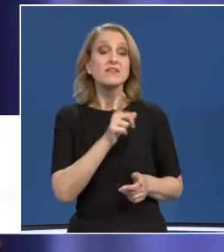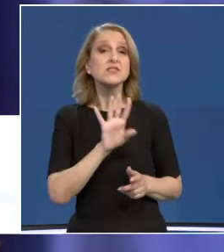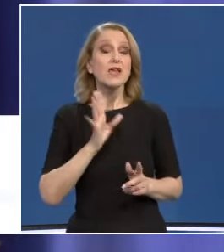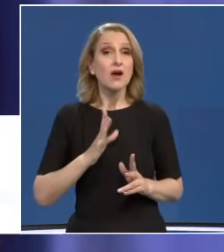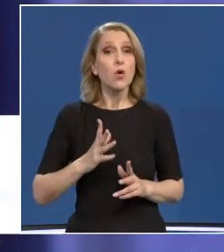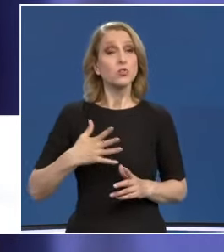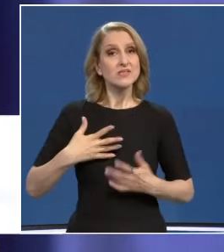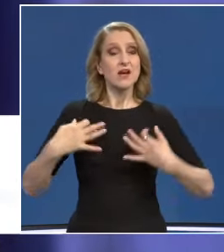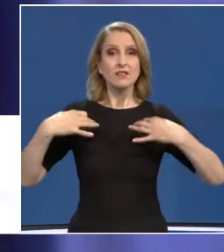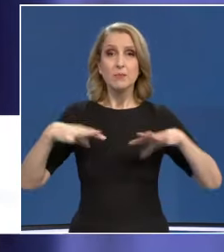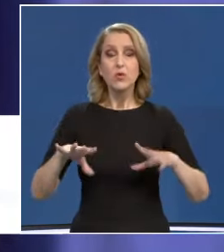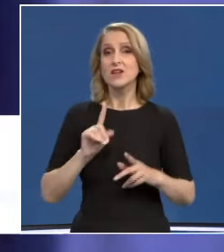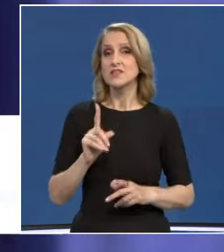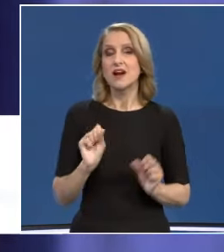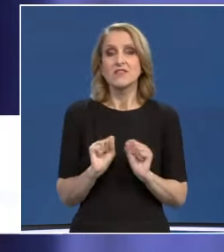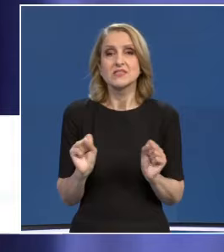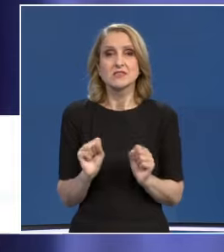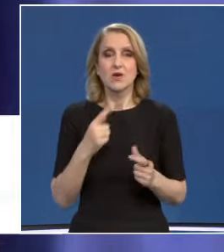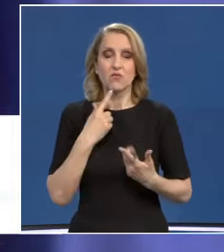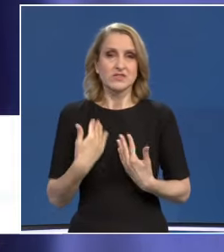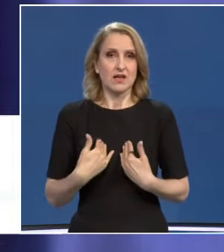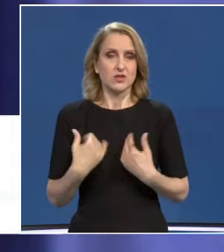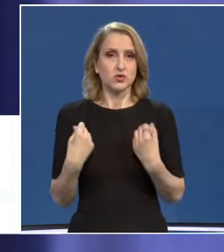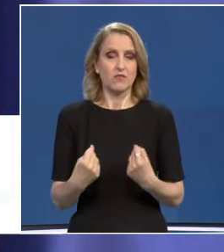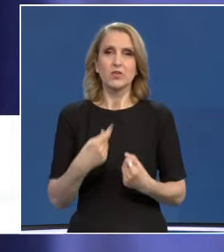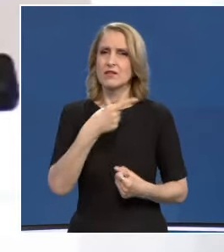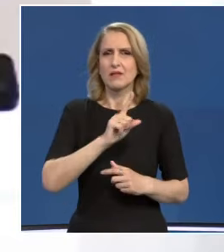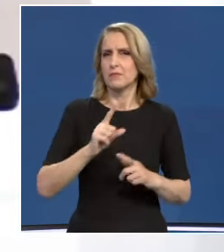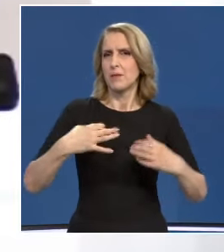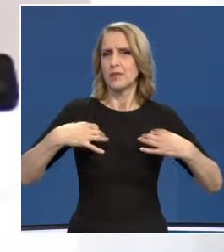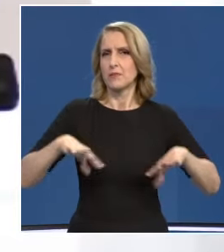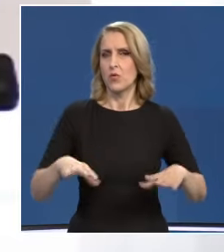трябва да се страхува за сигурността си и за живота си.